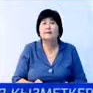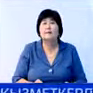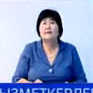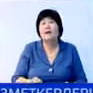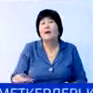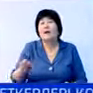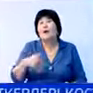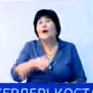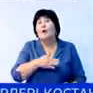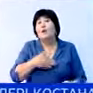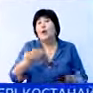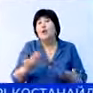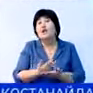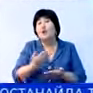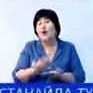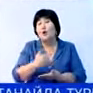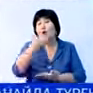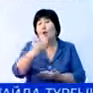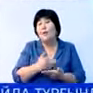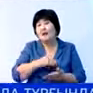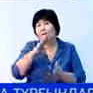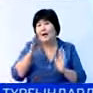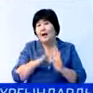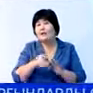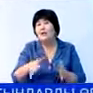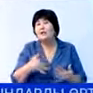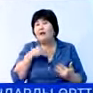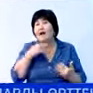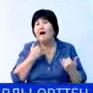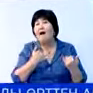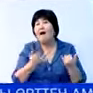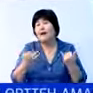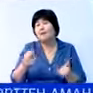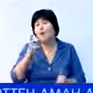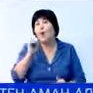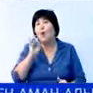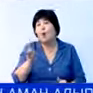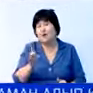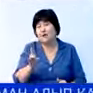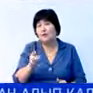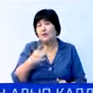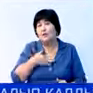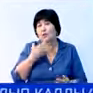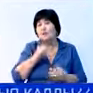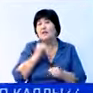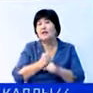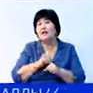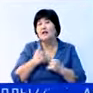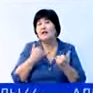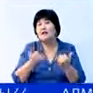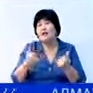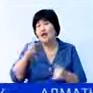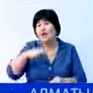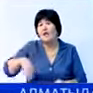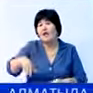Елбасымыздың рухани жаңғыру бағдарламасының аясында осы қайырымдылық қоры, осы өзімізден жасап атқан қайырымдылықтар, осы елге